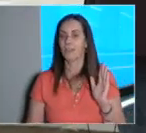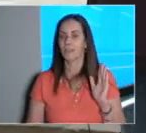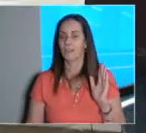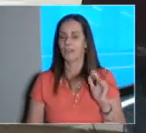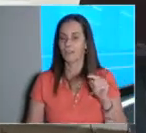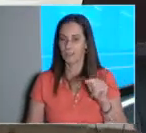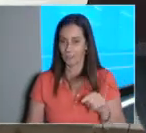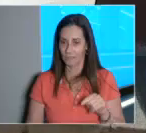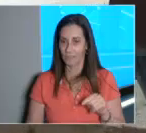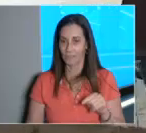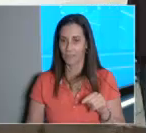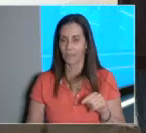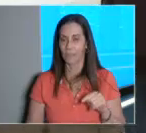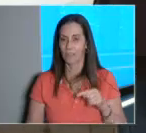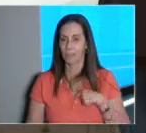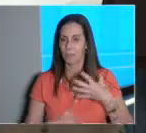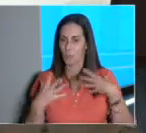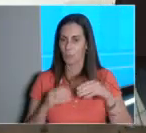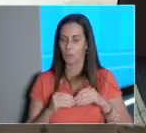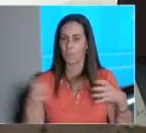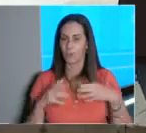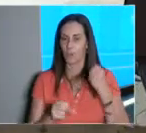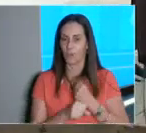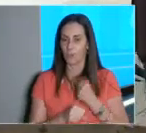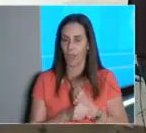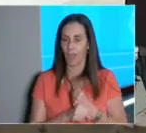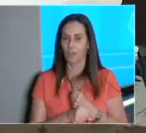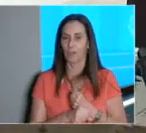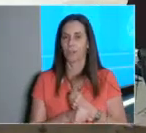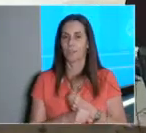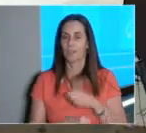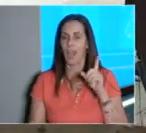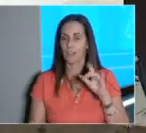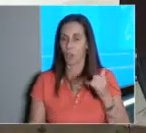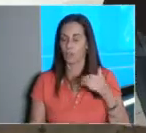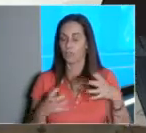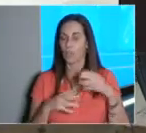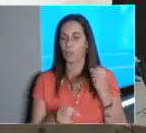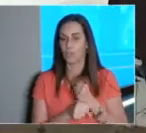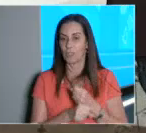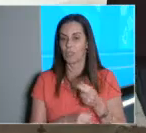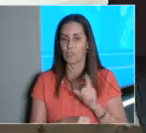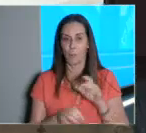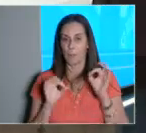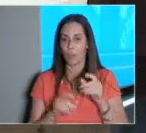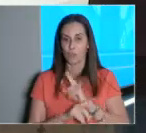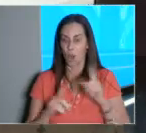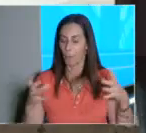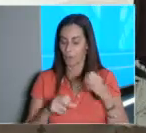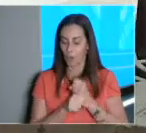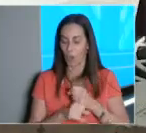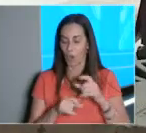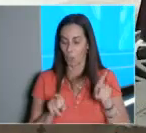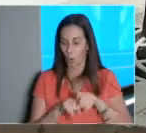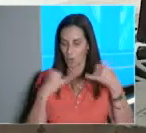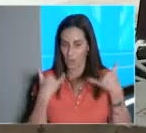על... אני באה ממשפחה מפאיניקית שורשית. אוקיי. אז נכון שמפלגת העבודה זה לחלוטין לא מפאי של